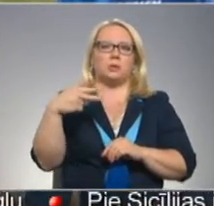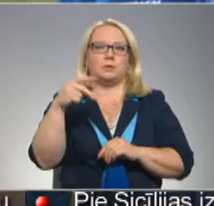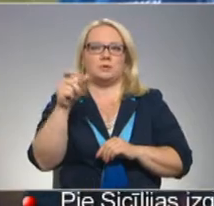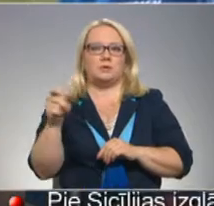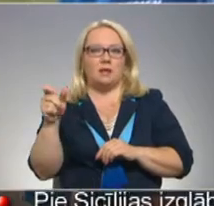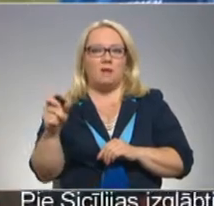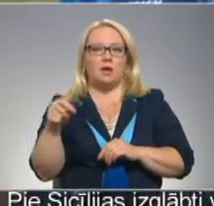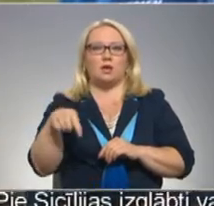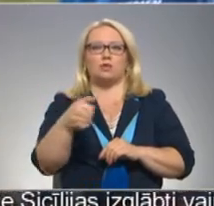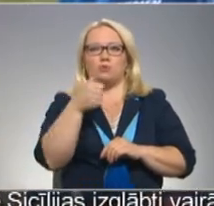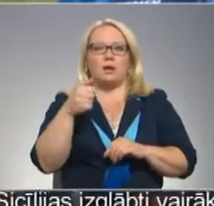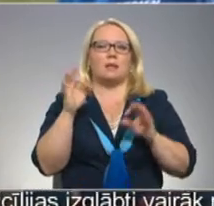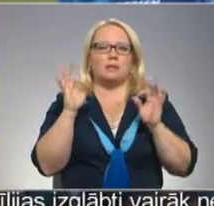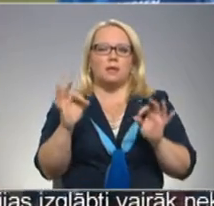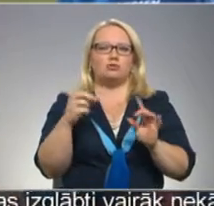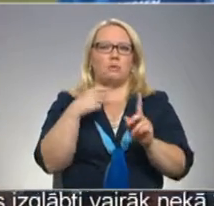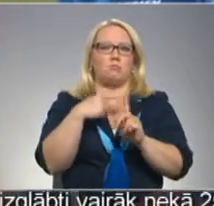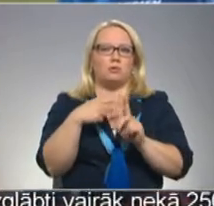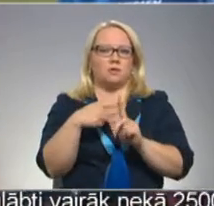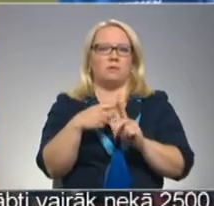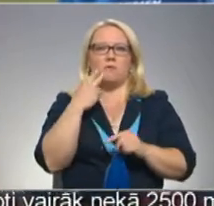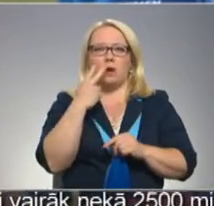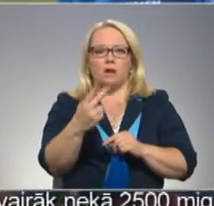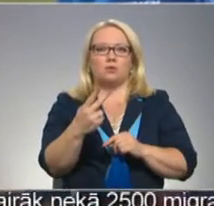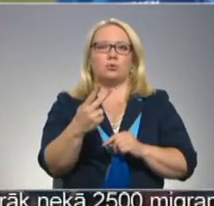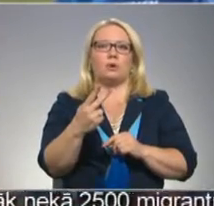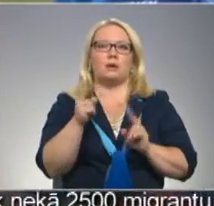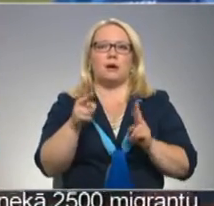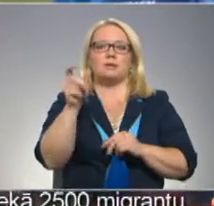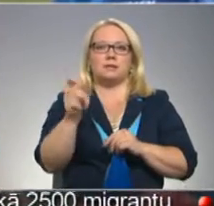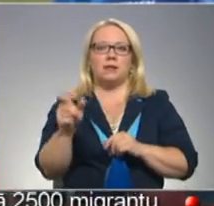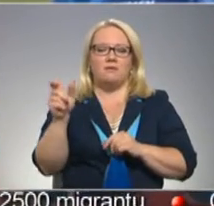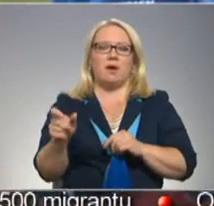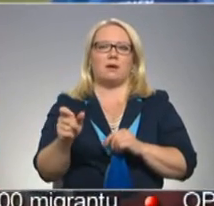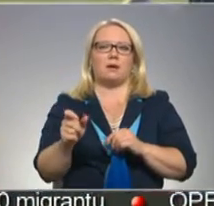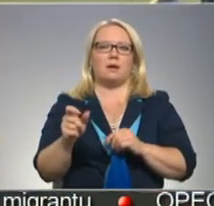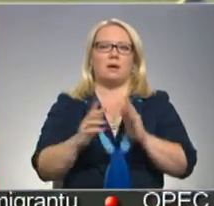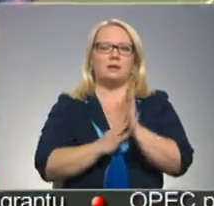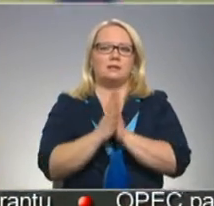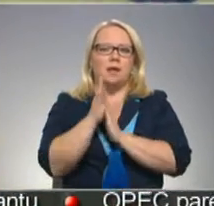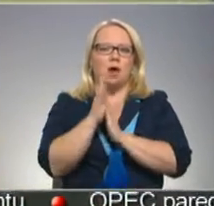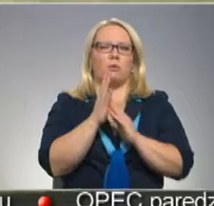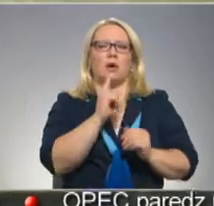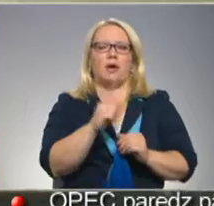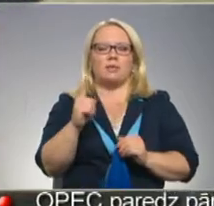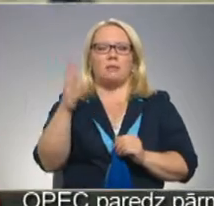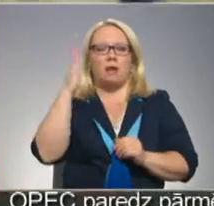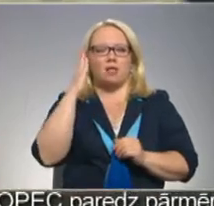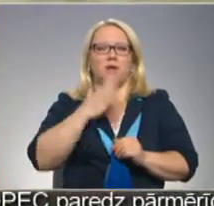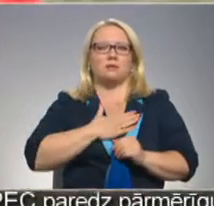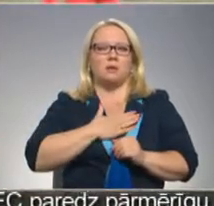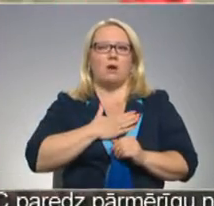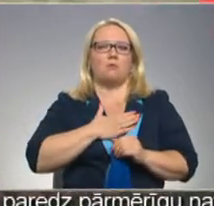cilvēki, tad nu, šogad tiešām ir pozitīvi un redzot, ka cilvēki izaug jau. Ja? Katram viņiem galvā ir